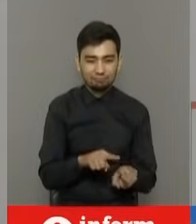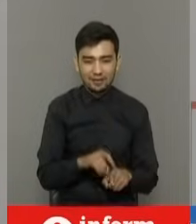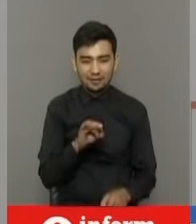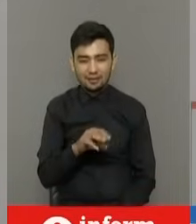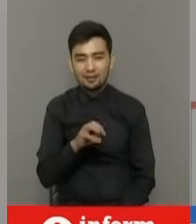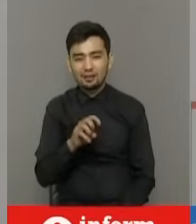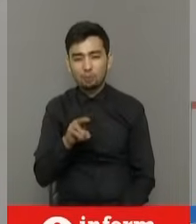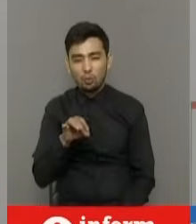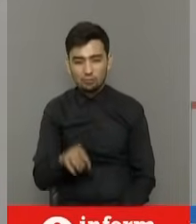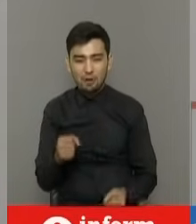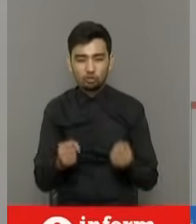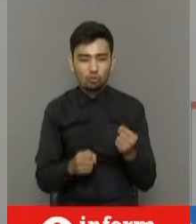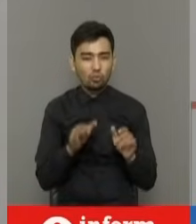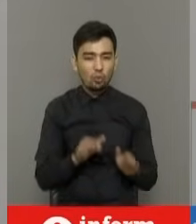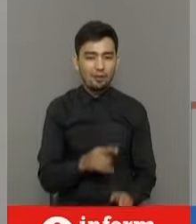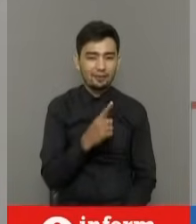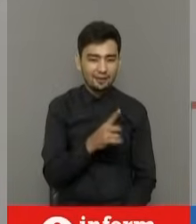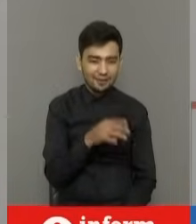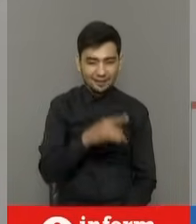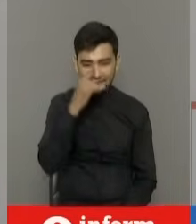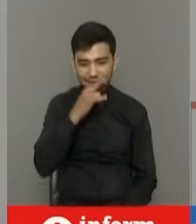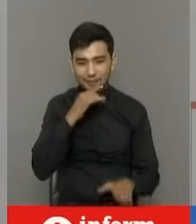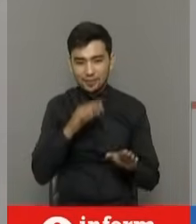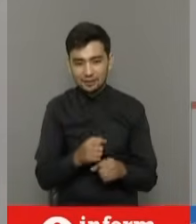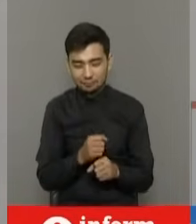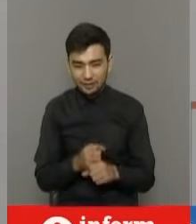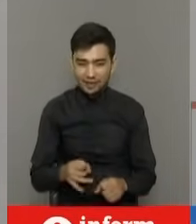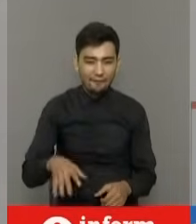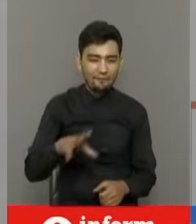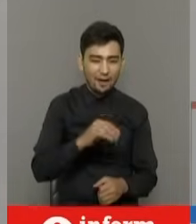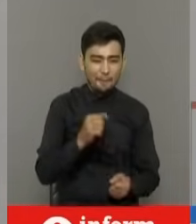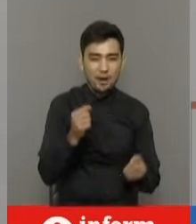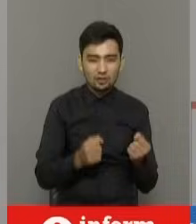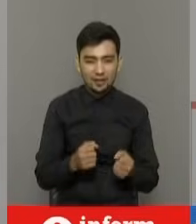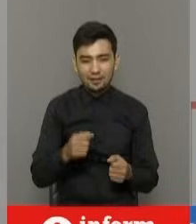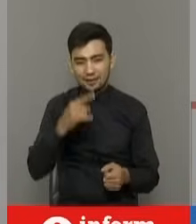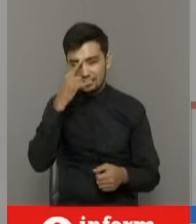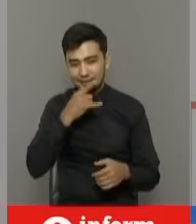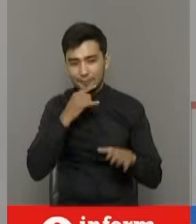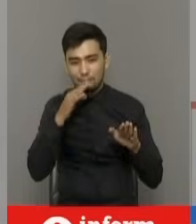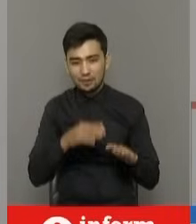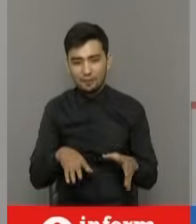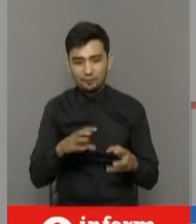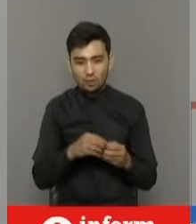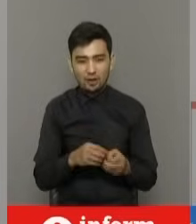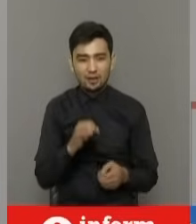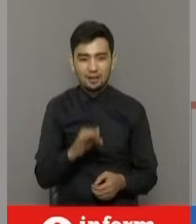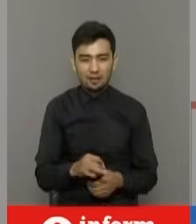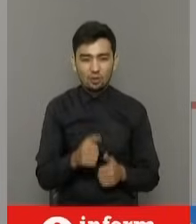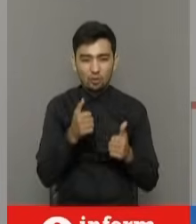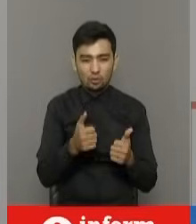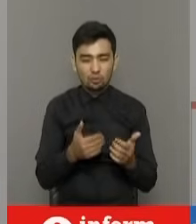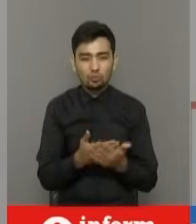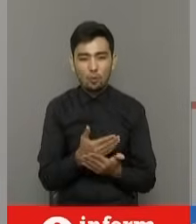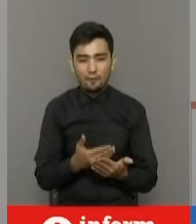средств. Не только машин, которые произведены в Казахстане, а абсолютно всех автомобилей на рынке Казахстана. Вот. Но хорошая